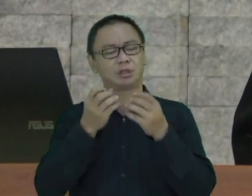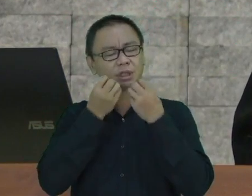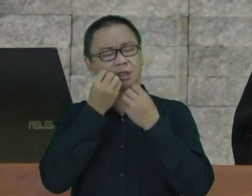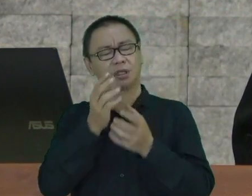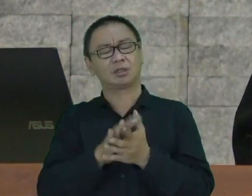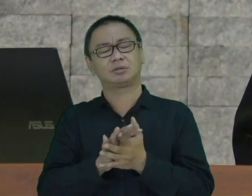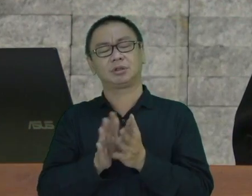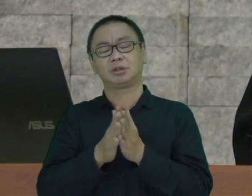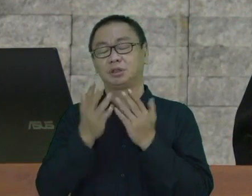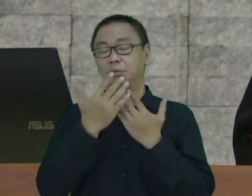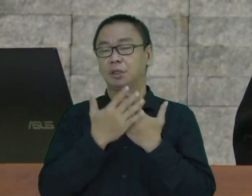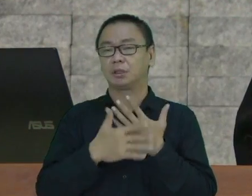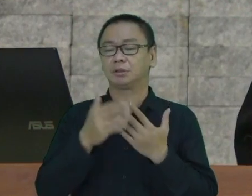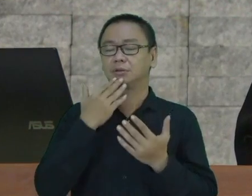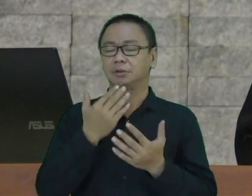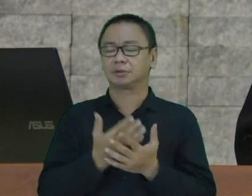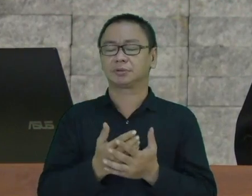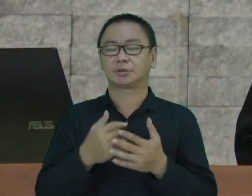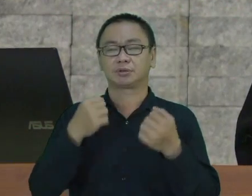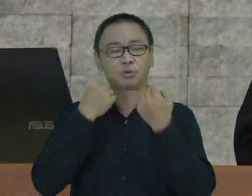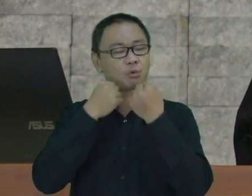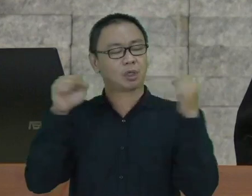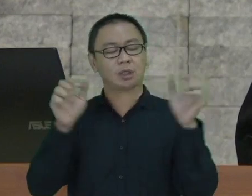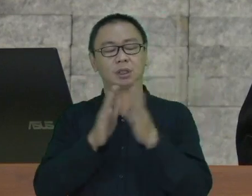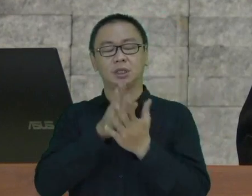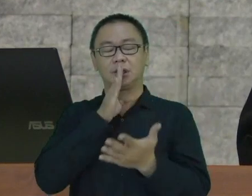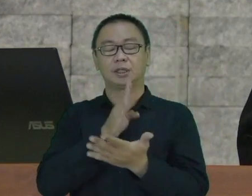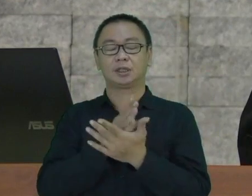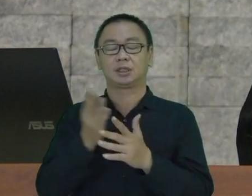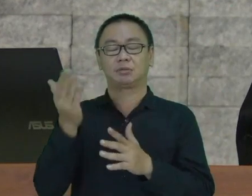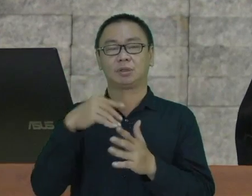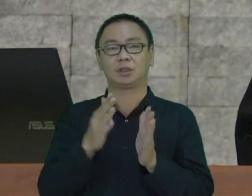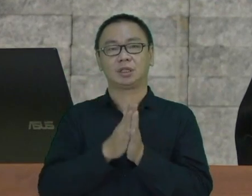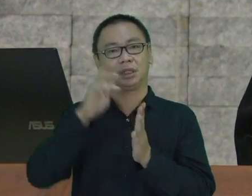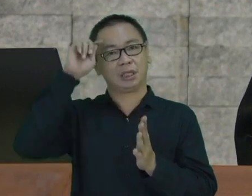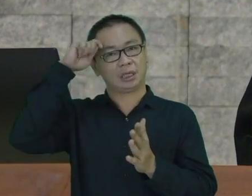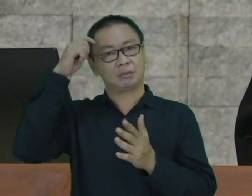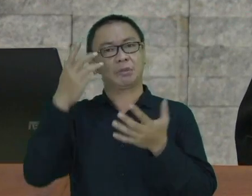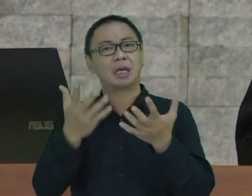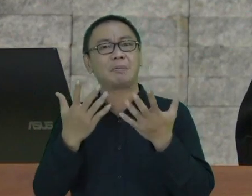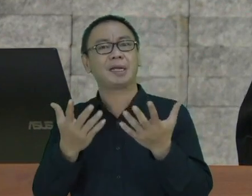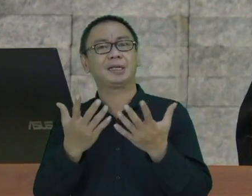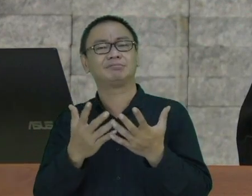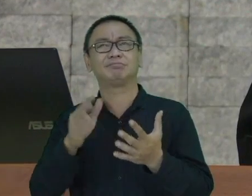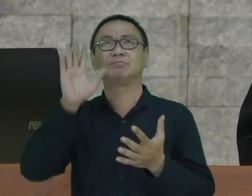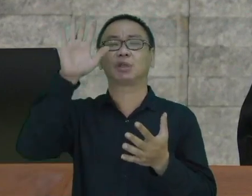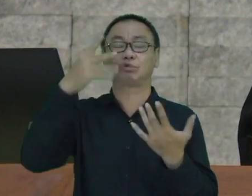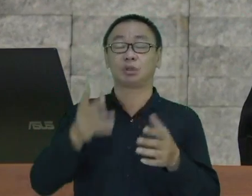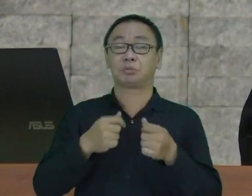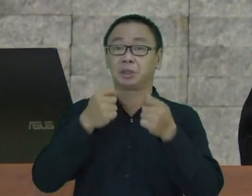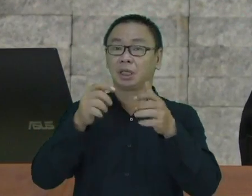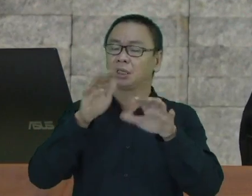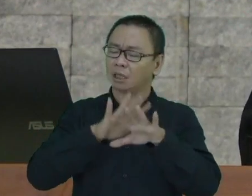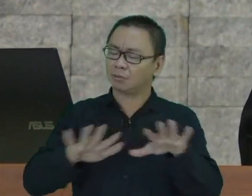terima kasih di mana kami dikuatkan dan diyakinkan kembali serta diingatkan bagaimana engkau telah memberikan damai